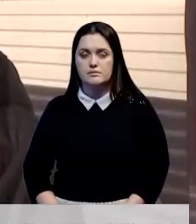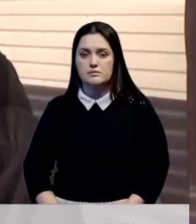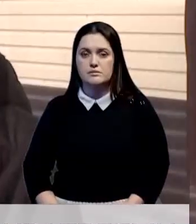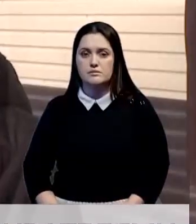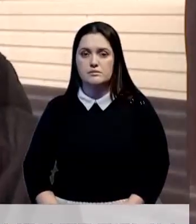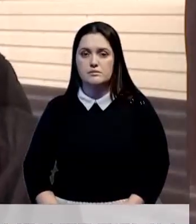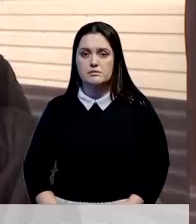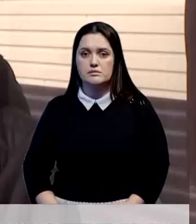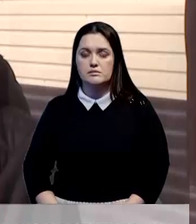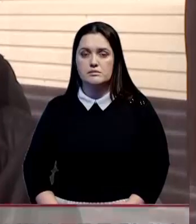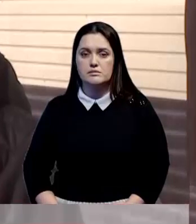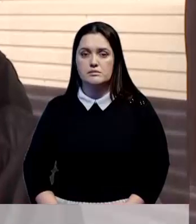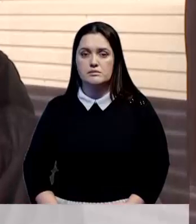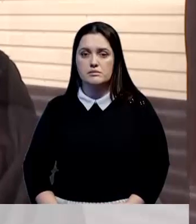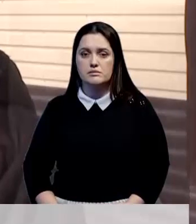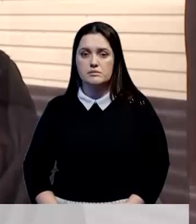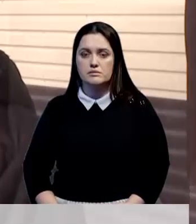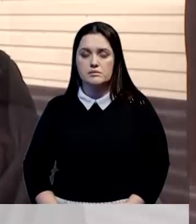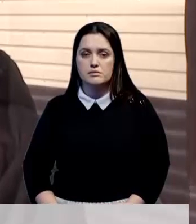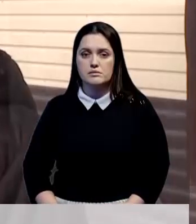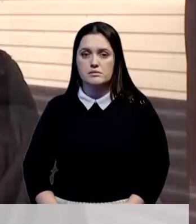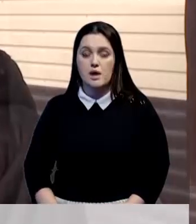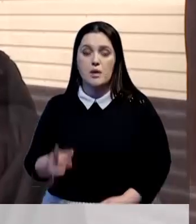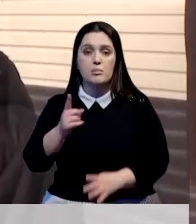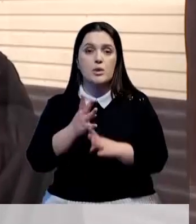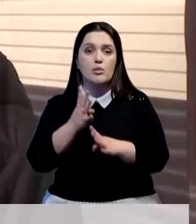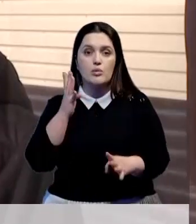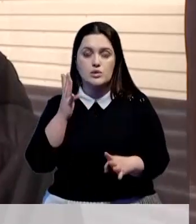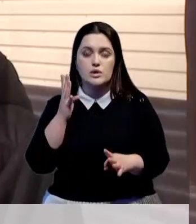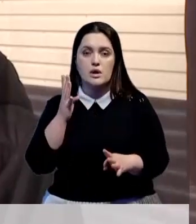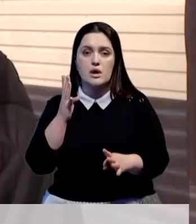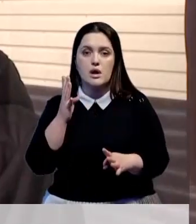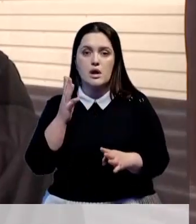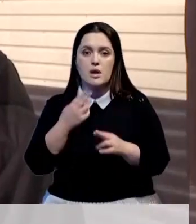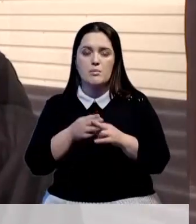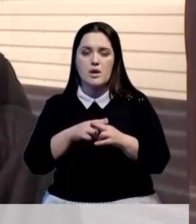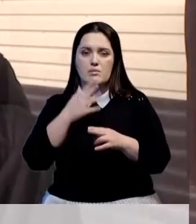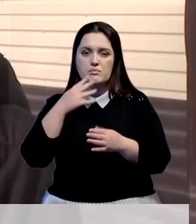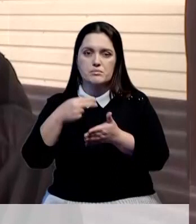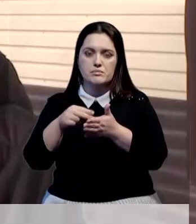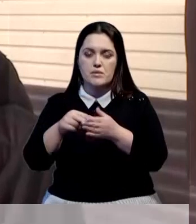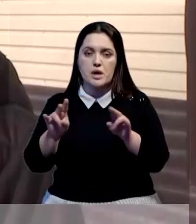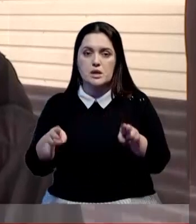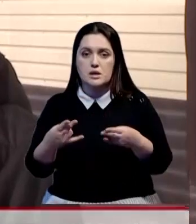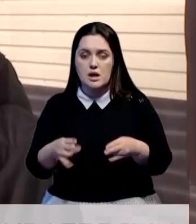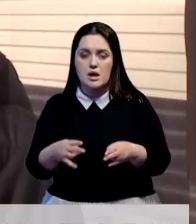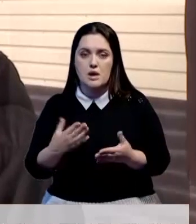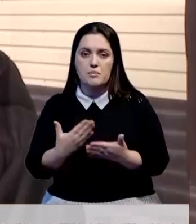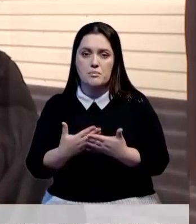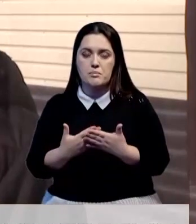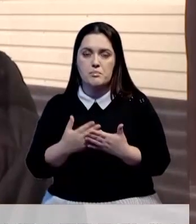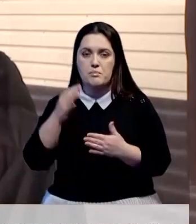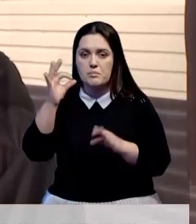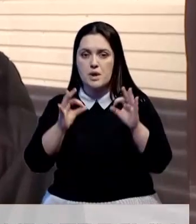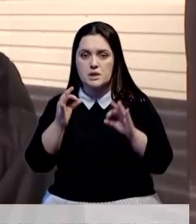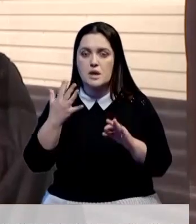У нас практически все товары импортные, поэтому в первую очередь речь идет, конечно, об импортозамещении. Но где-то процентов